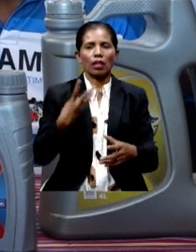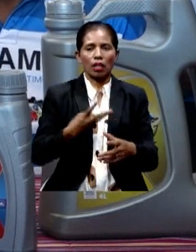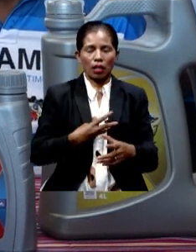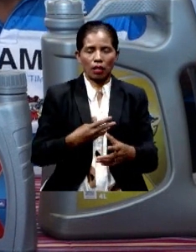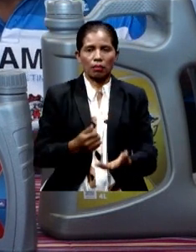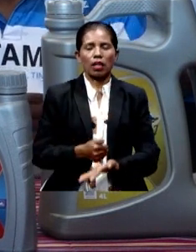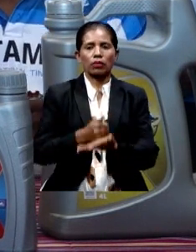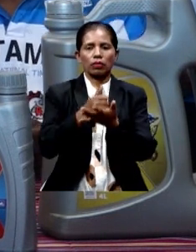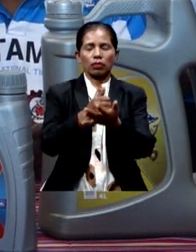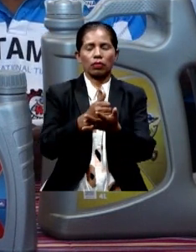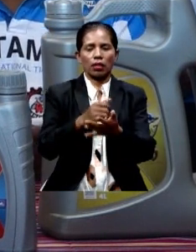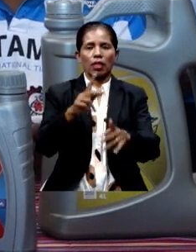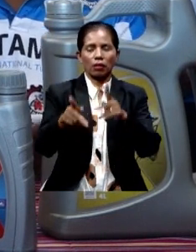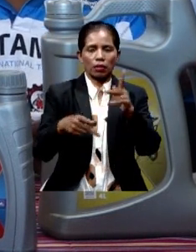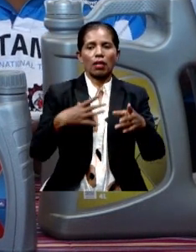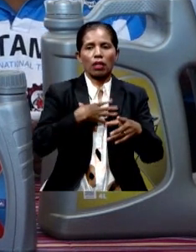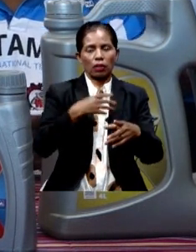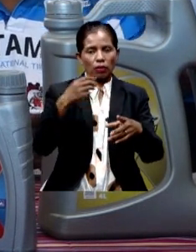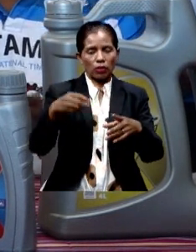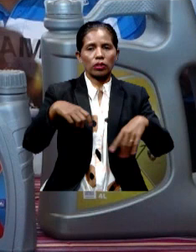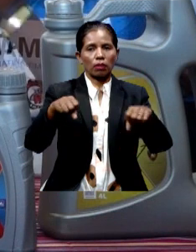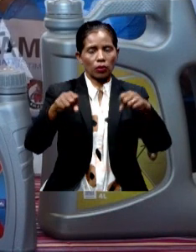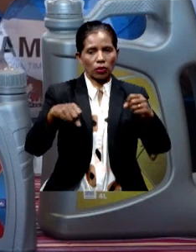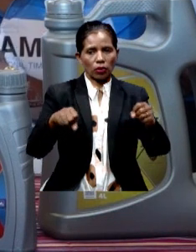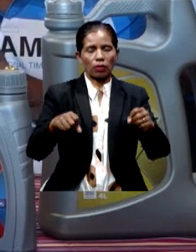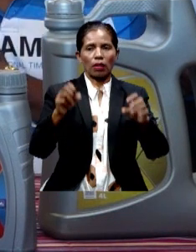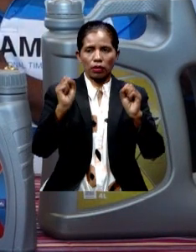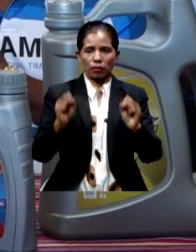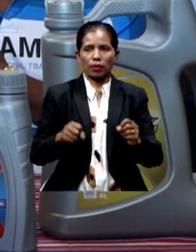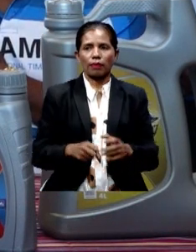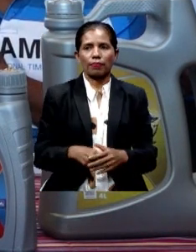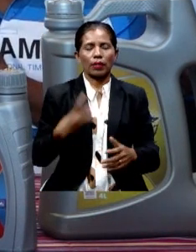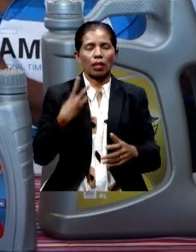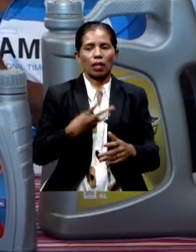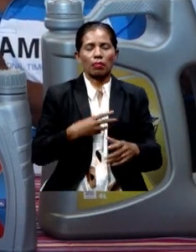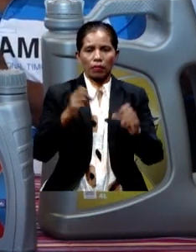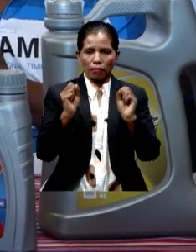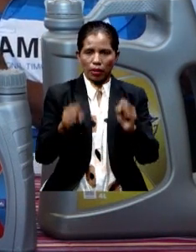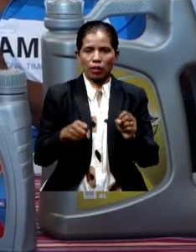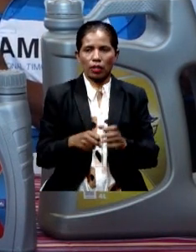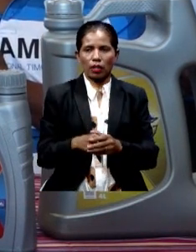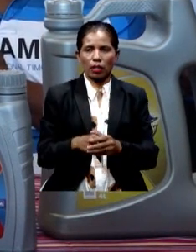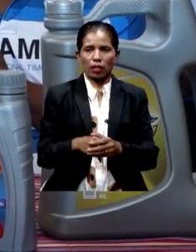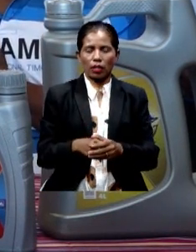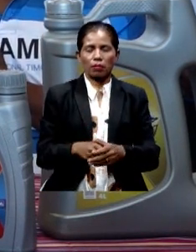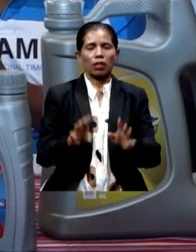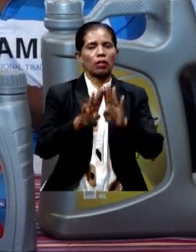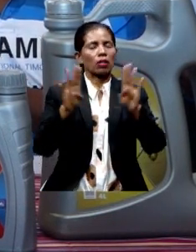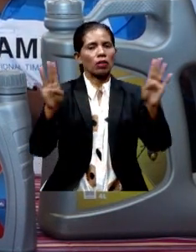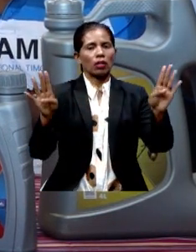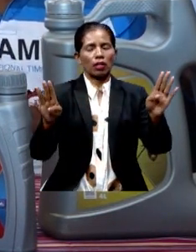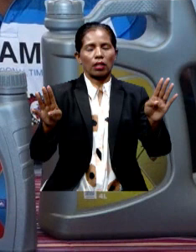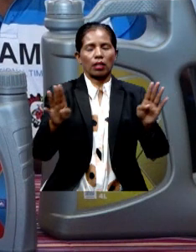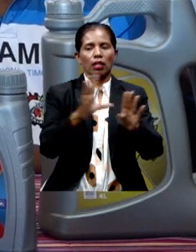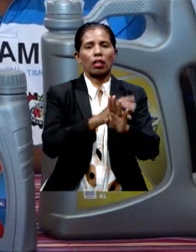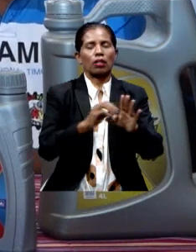bibit-bibit muda dan juga pemain-pemain motor akan masuk. Kami juga akan buka booth di tempat acara dan kami akan